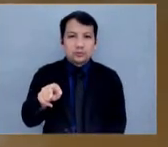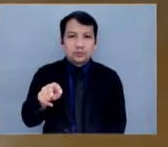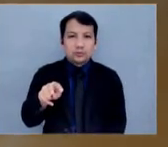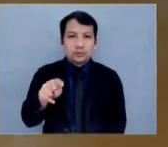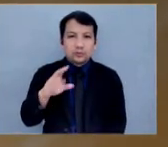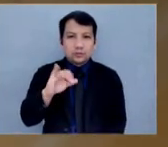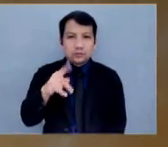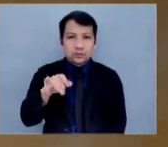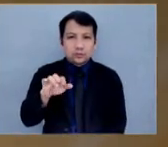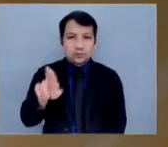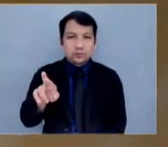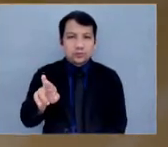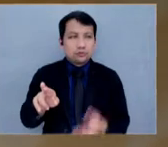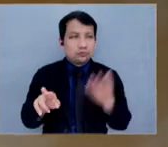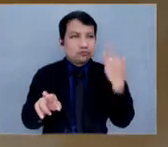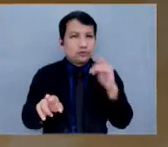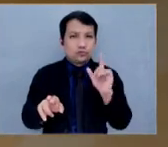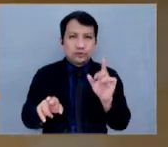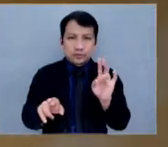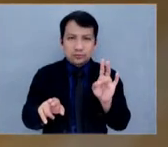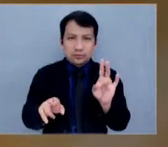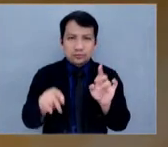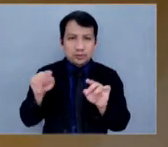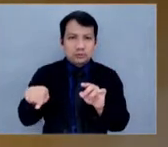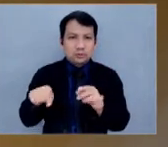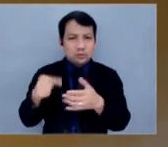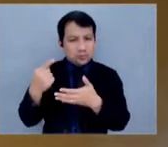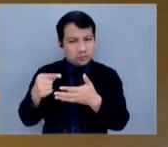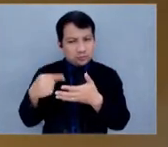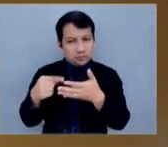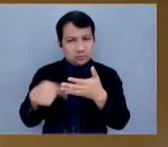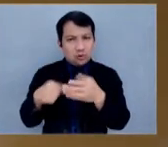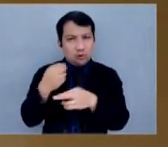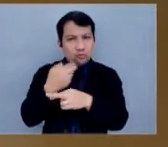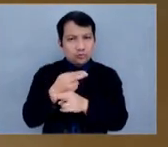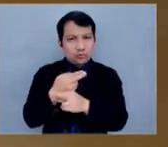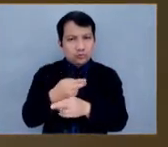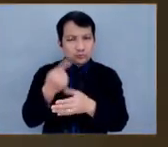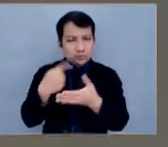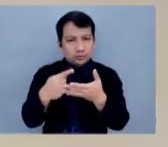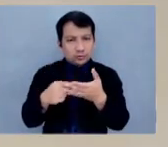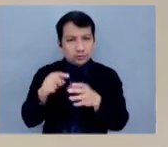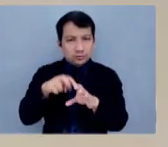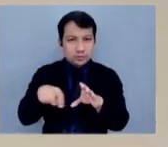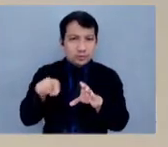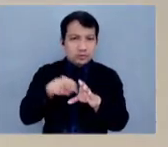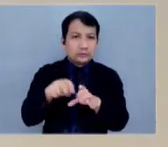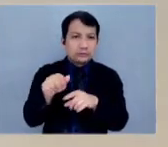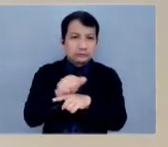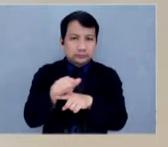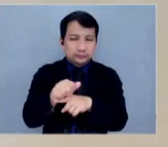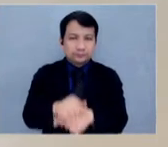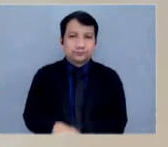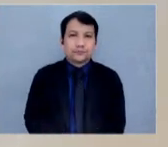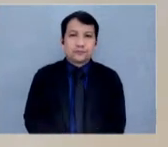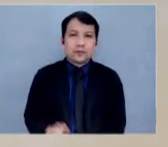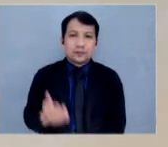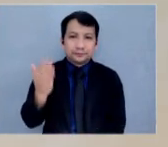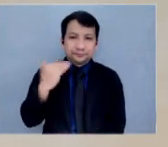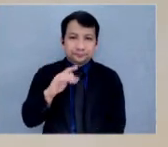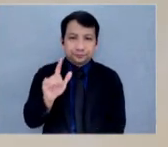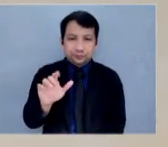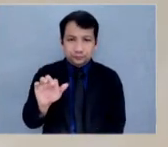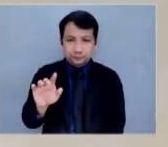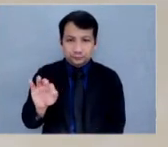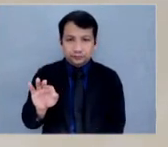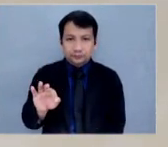ito. Dumadaan din daw ang chopper sa maayos na maintenance bago isabak sa training. In 2019 naman, she underwent